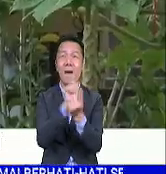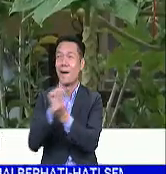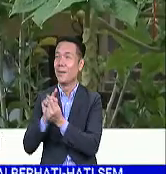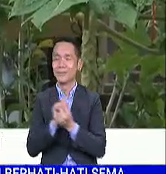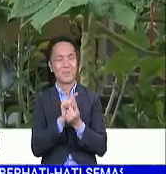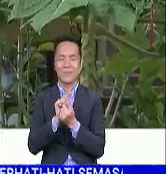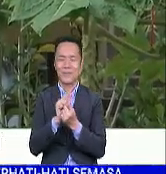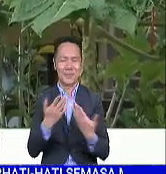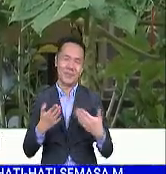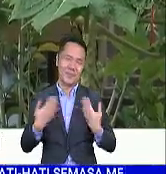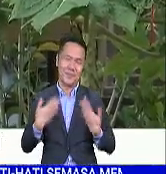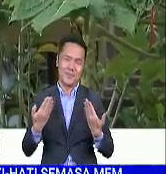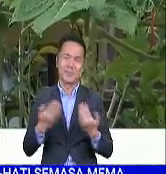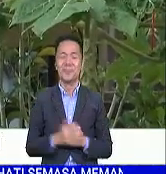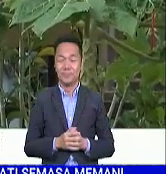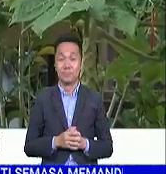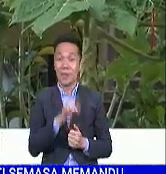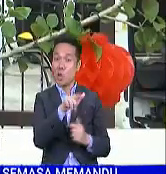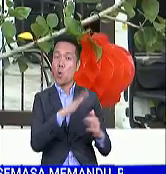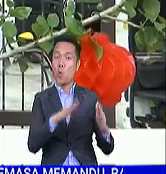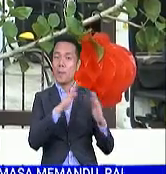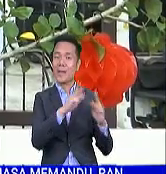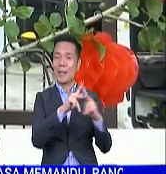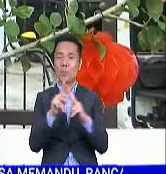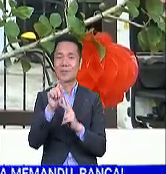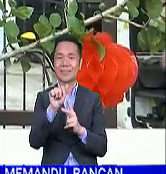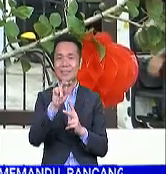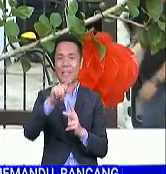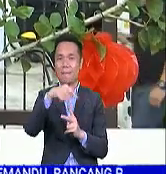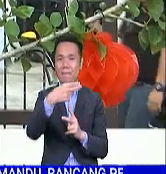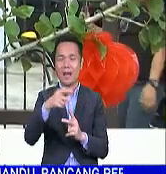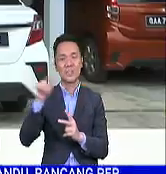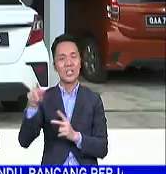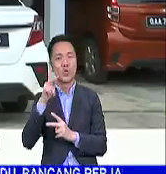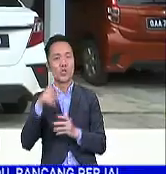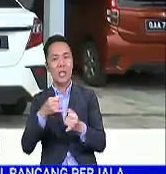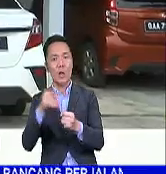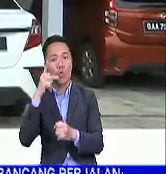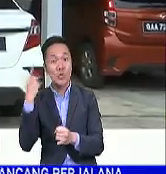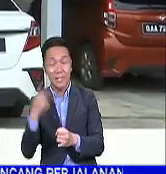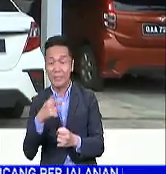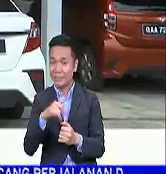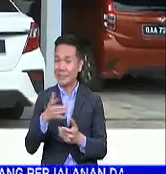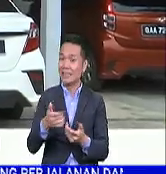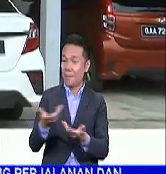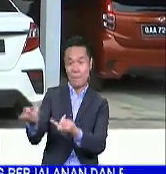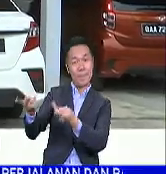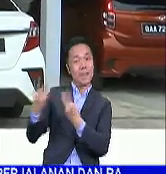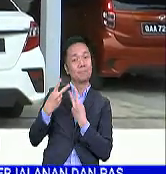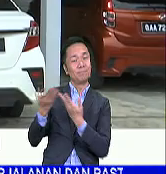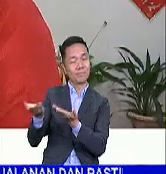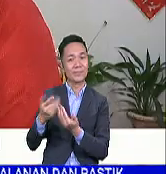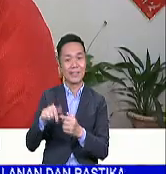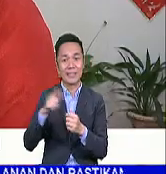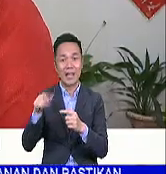lah. Beliau ditemui di kediamannya di Kampung Tapah di Jalan Kuching Serian semasa menjadi tetamu untuk siaran